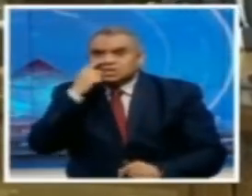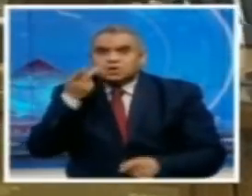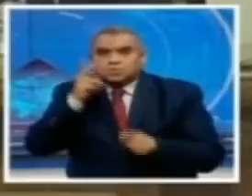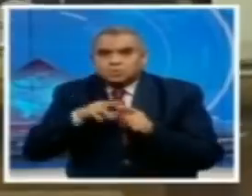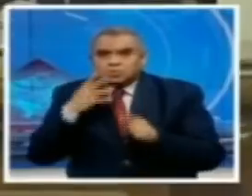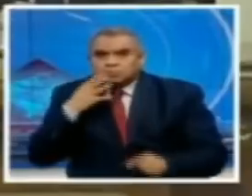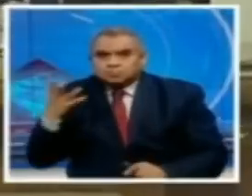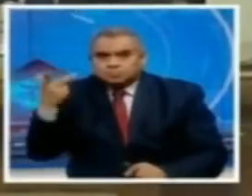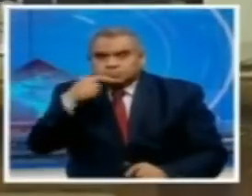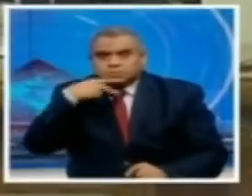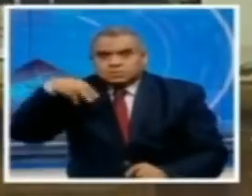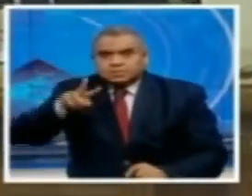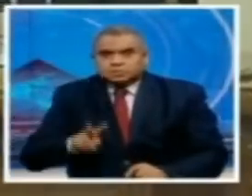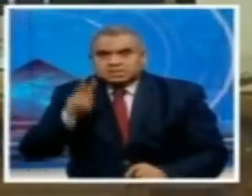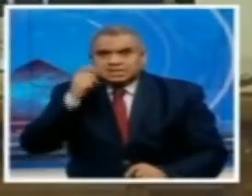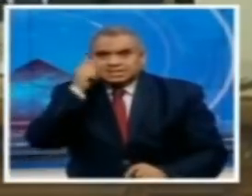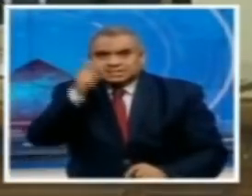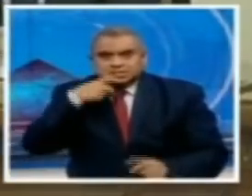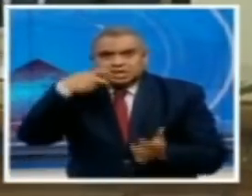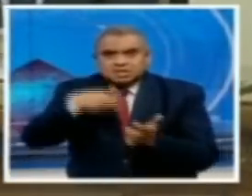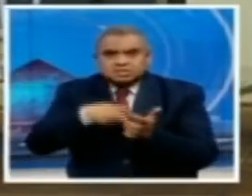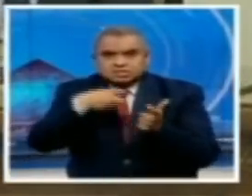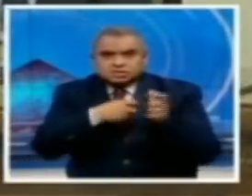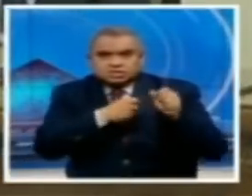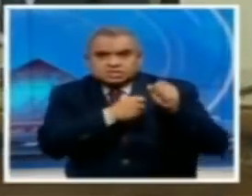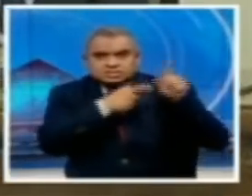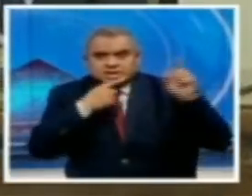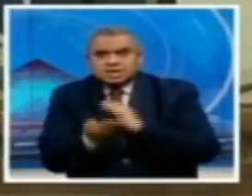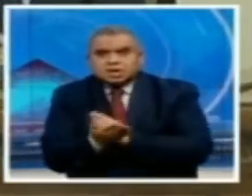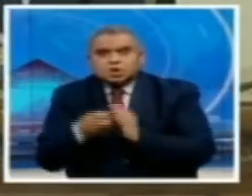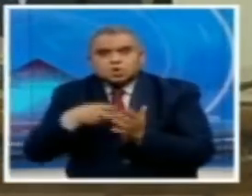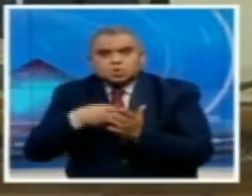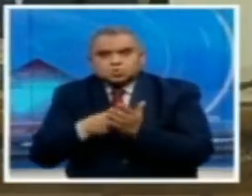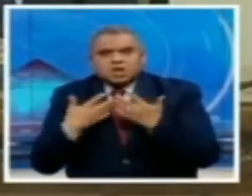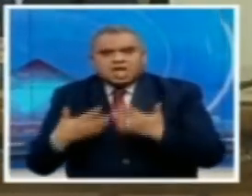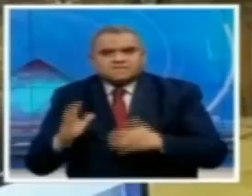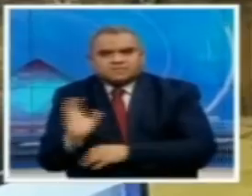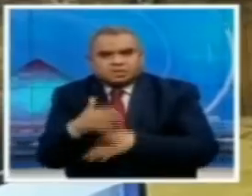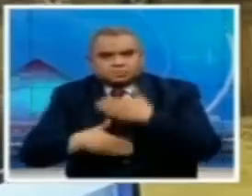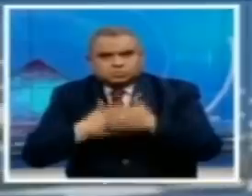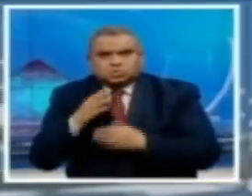عن حصول 78 جنسية على التأشيرة السياحية الإلكترونية.